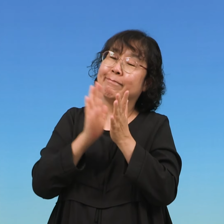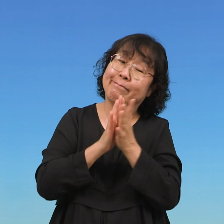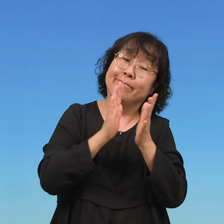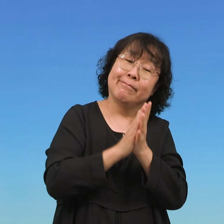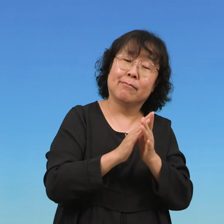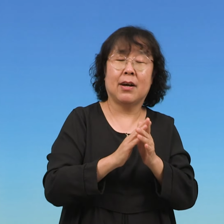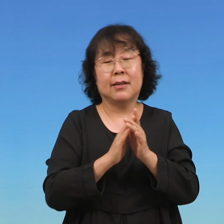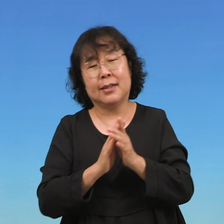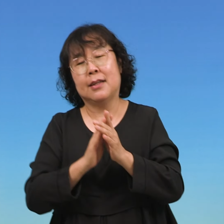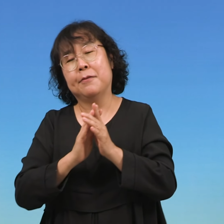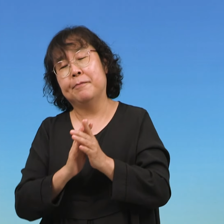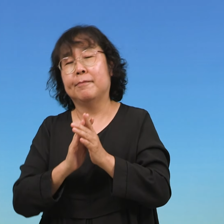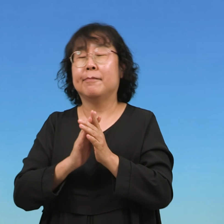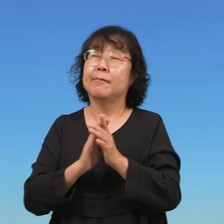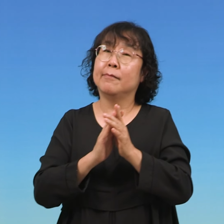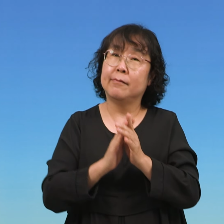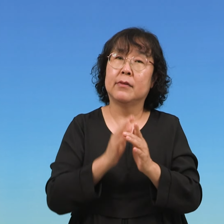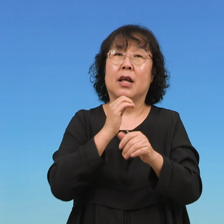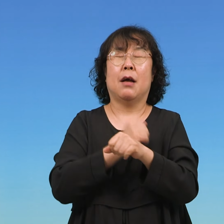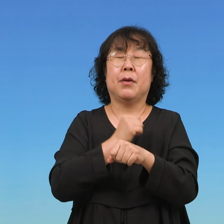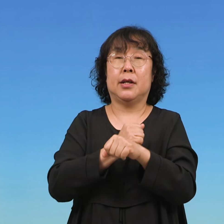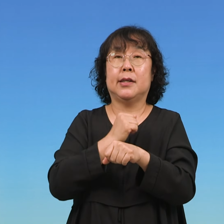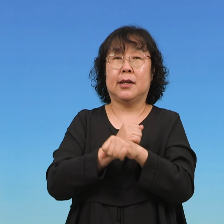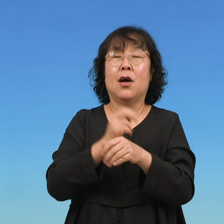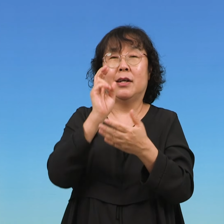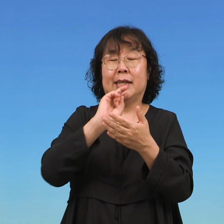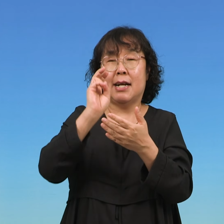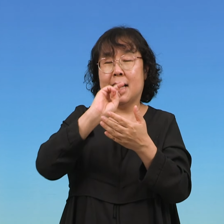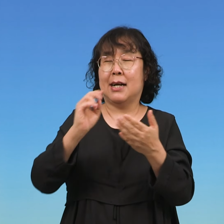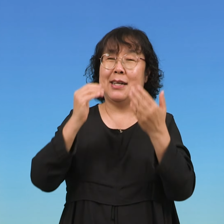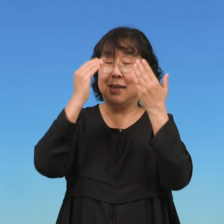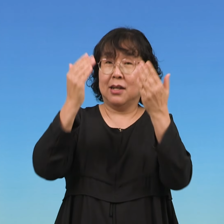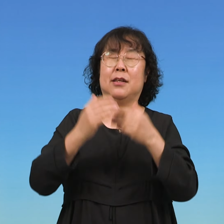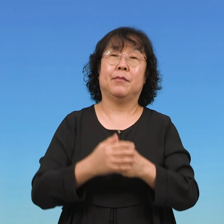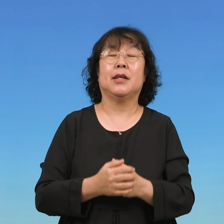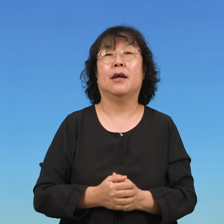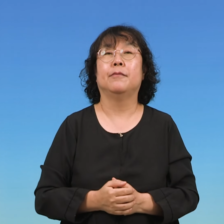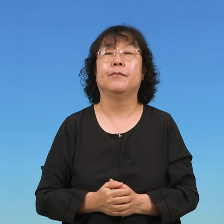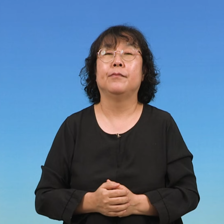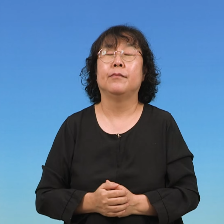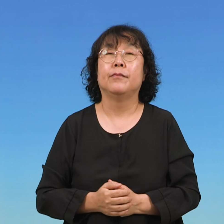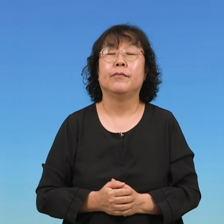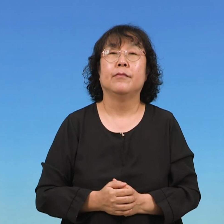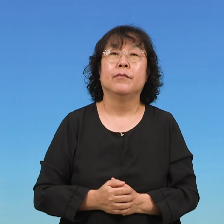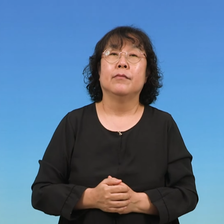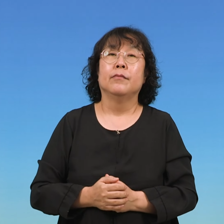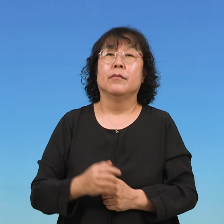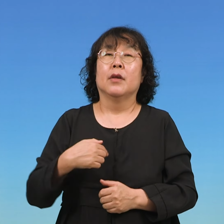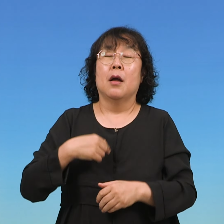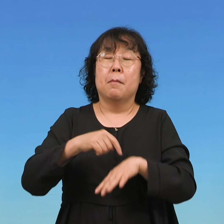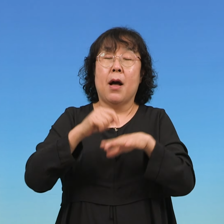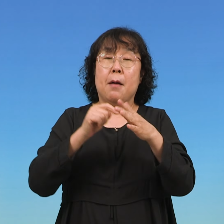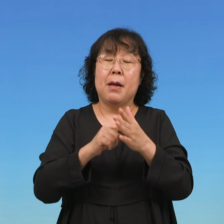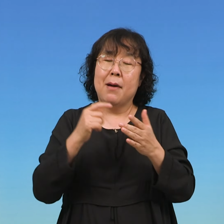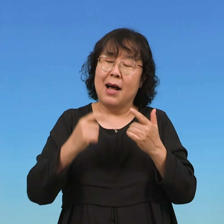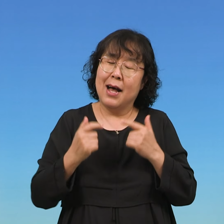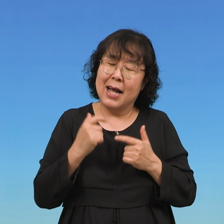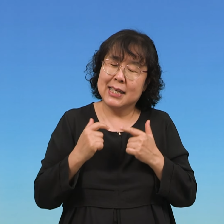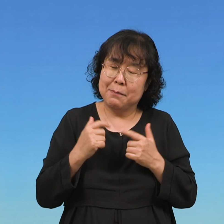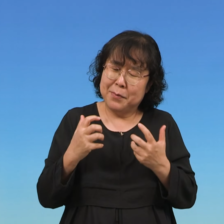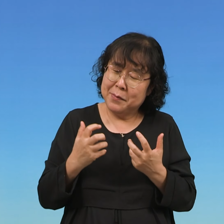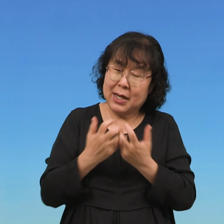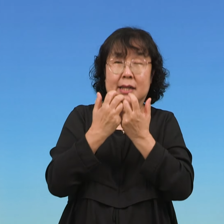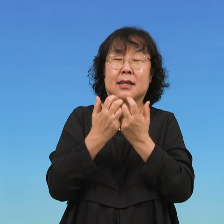뭐 그때 뭐 어느 정도로 제가 막 그렇게 춤을 미친 사람처럼 추진 않았겠죠 뭔가 제가 막 너무